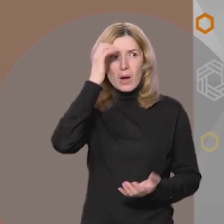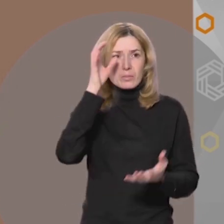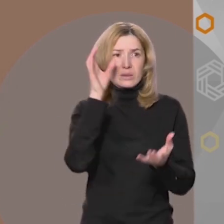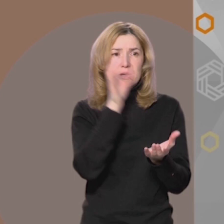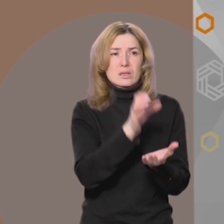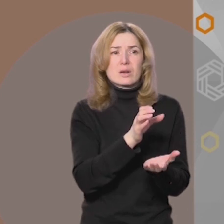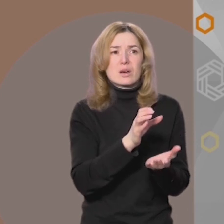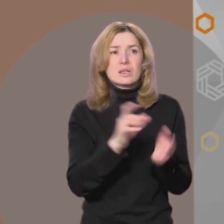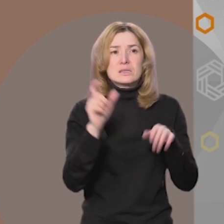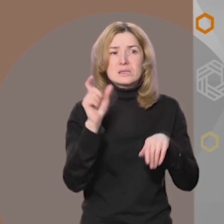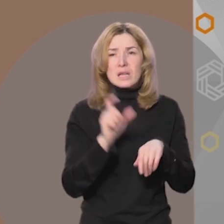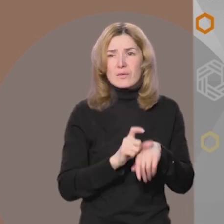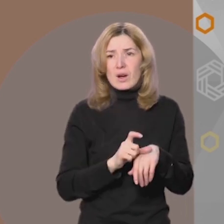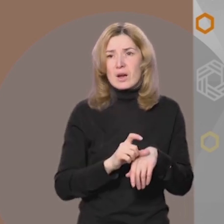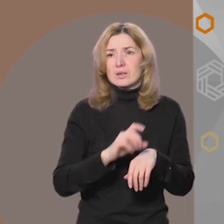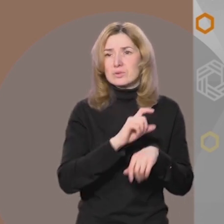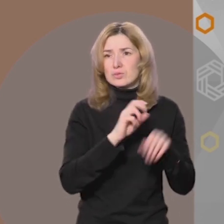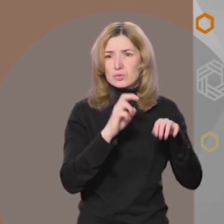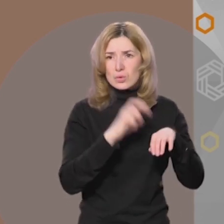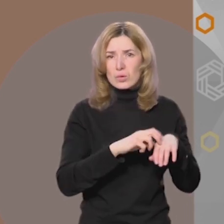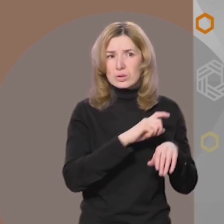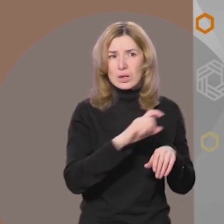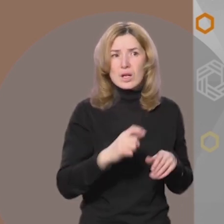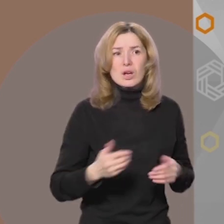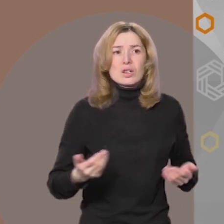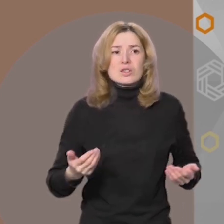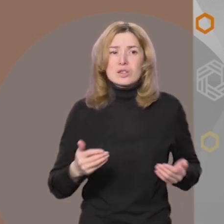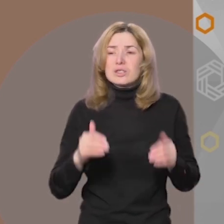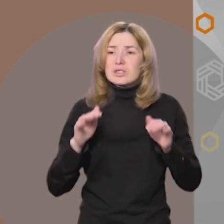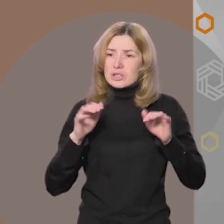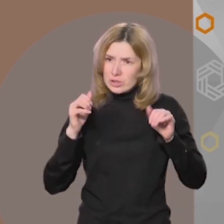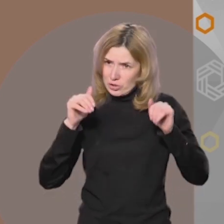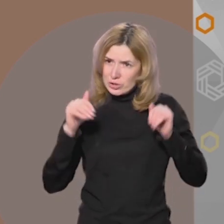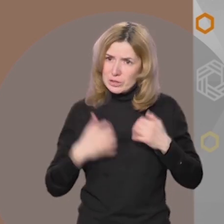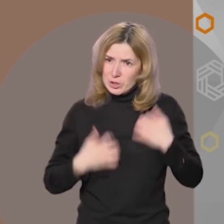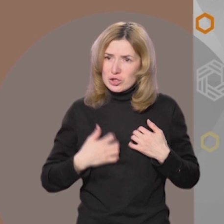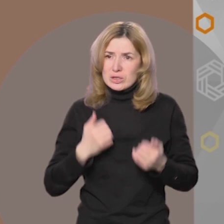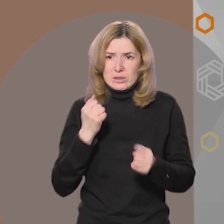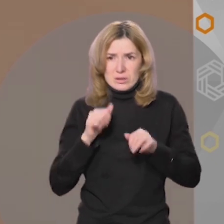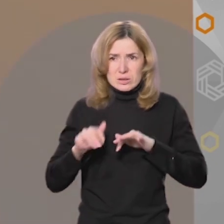памятнике слова доктора Гааза: «Спешите делать добро».